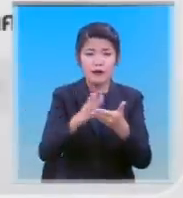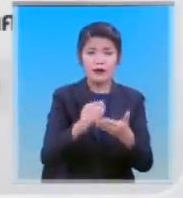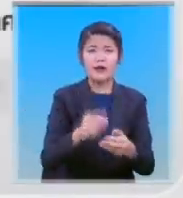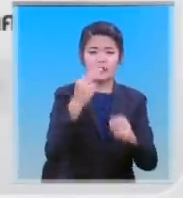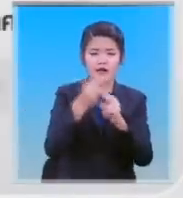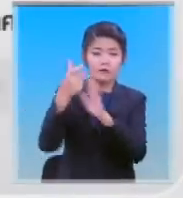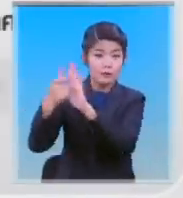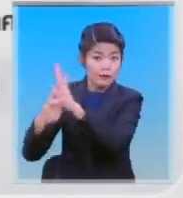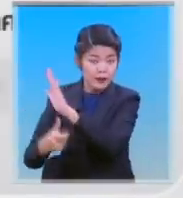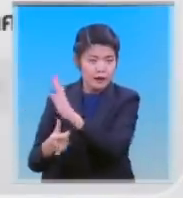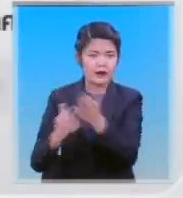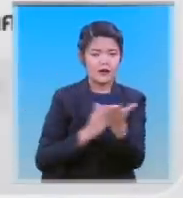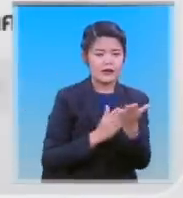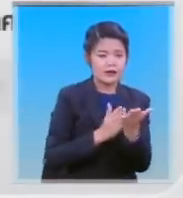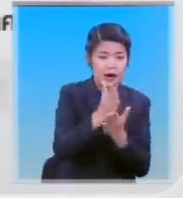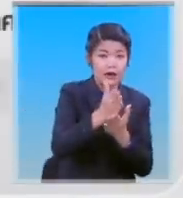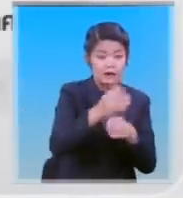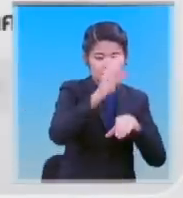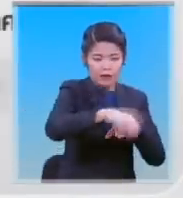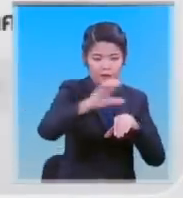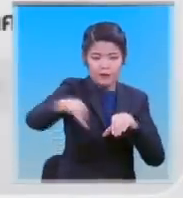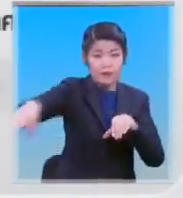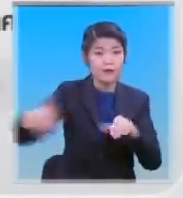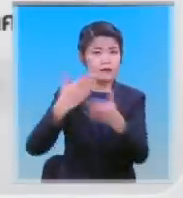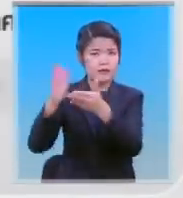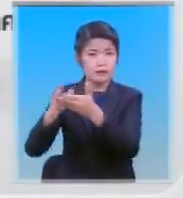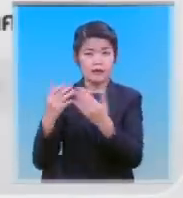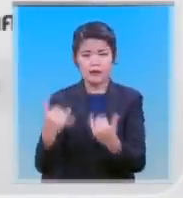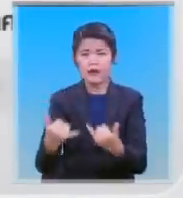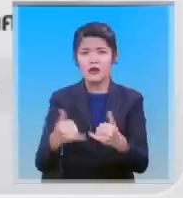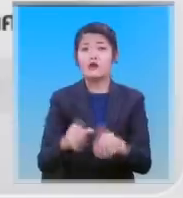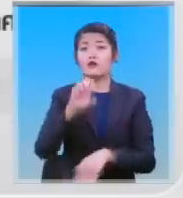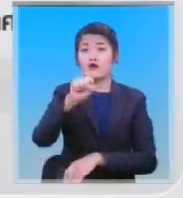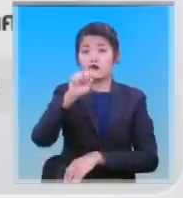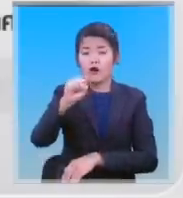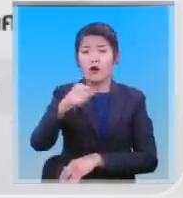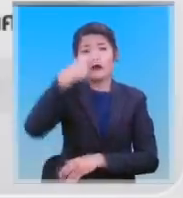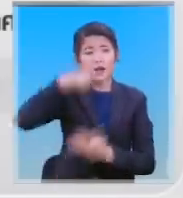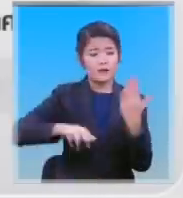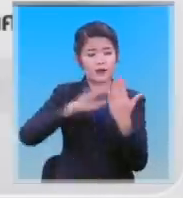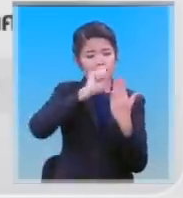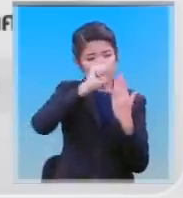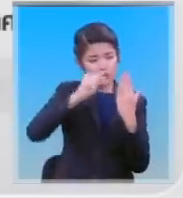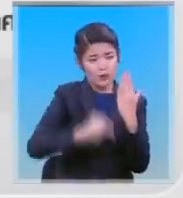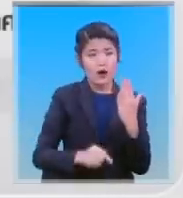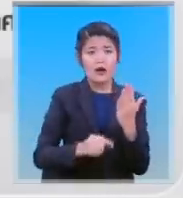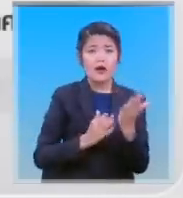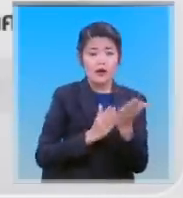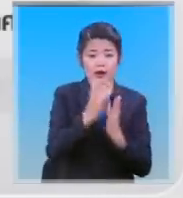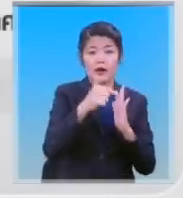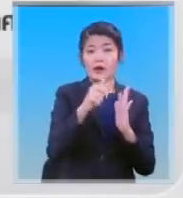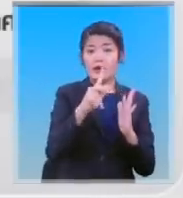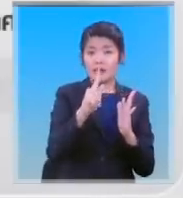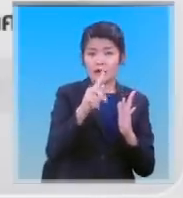ชื่อนะคะซึ่งส.ส.เขตของเราเนี่ยนะคะมีทั้งหมดทั้งประเทศเนี่ย350เขตนะคะแล้ว